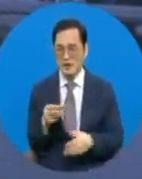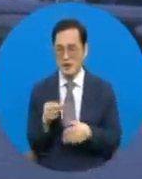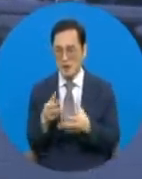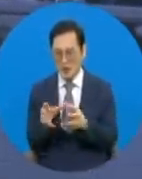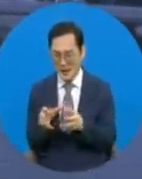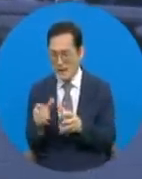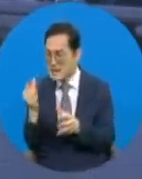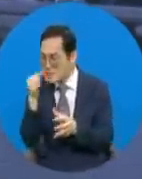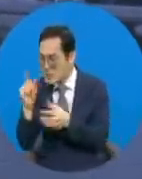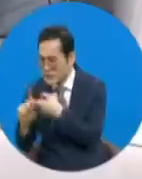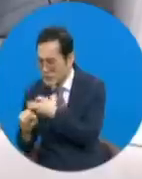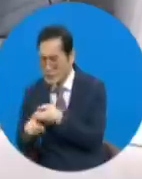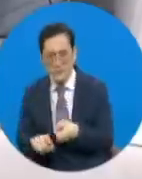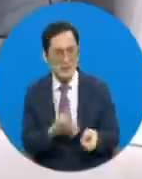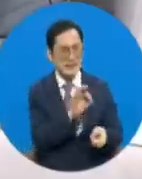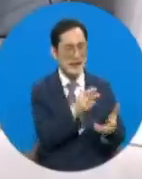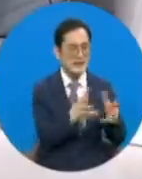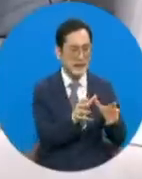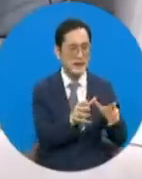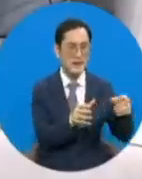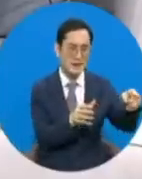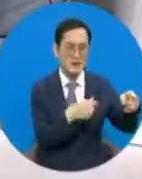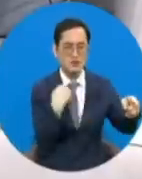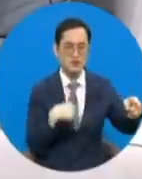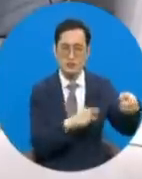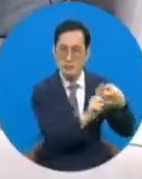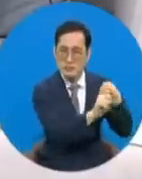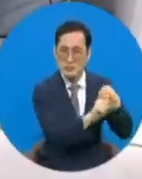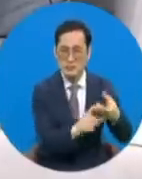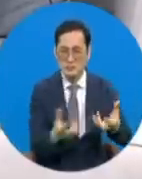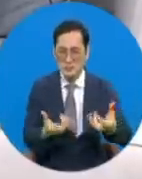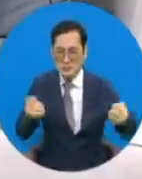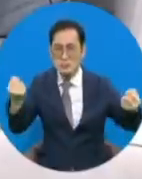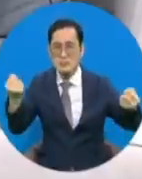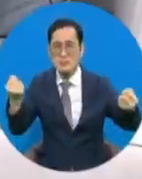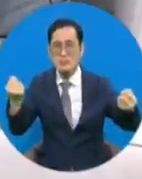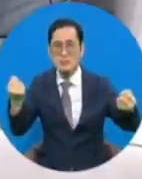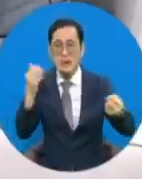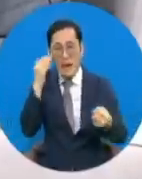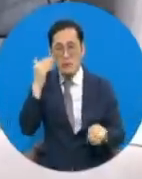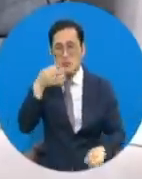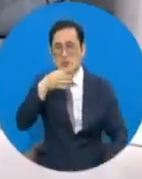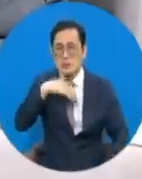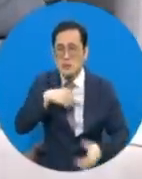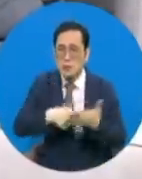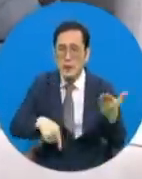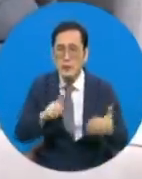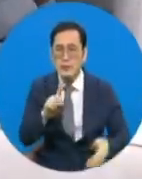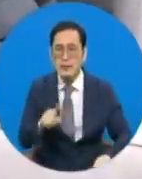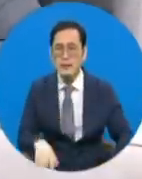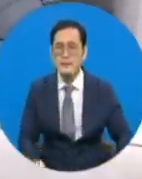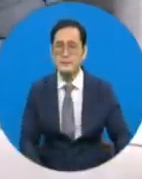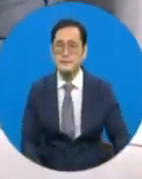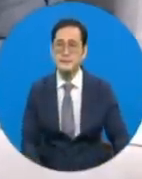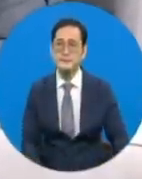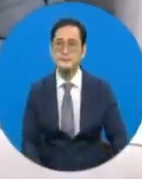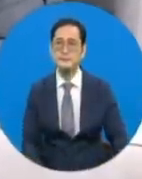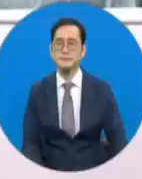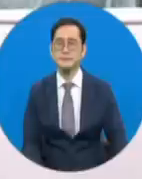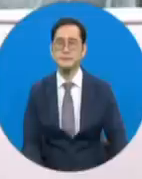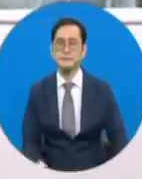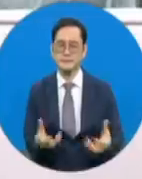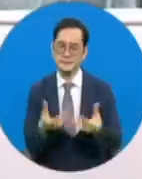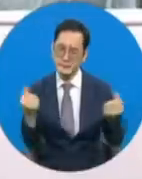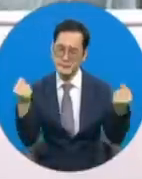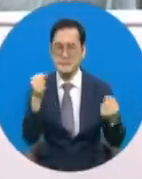어떤 대립 구도를 하는 이런 모습이 대한민국 외교한테는 좀 득이 될까요? 어떻게 보세요? 사실 그런 면에서 득이 되지